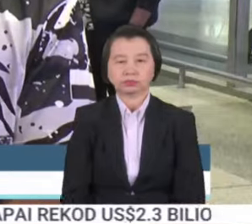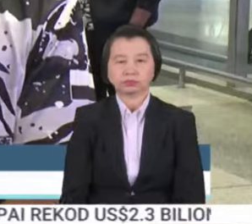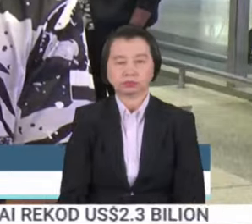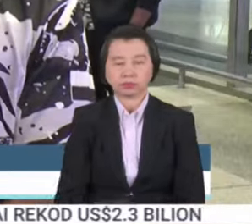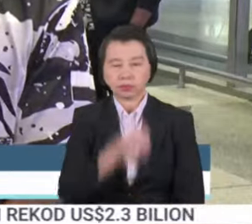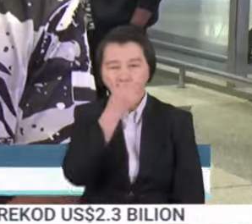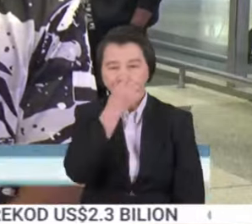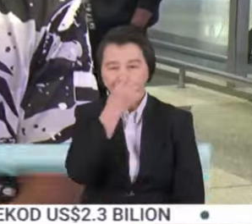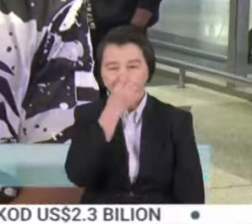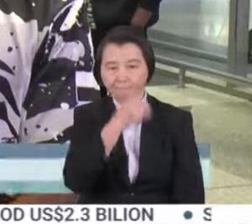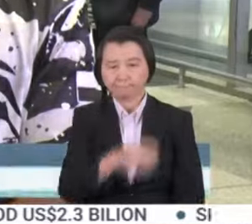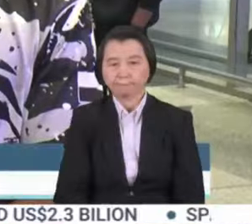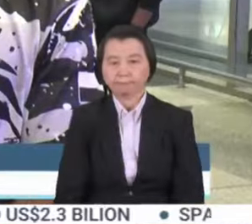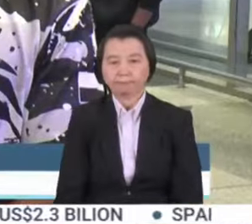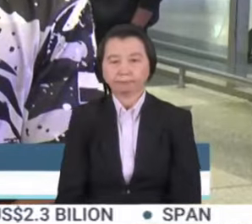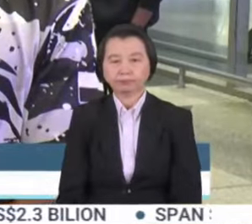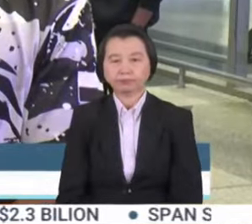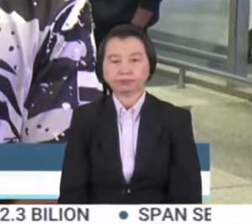Satunya